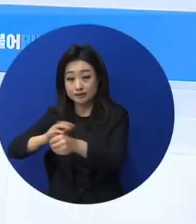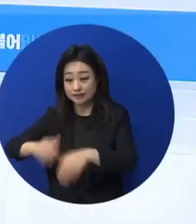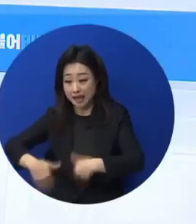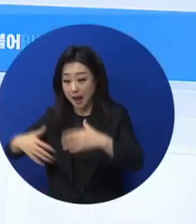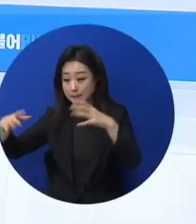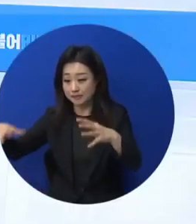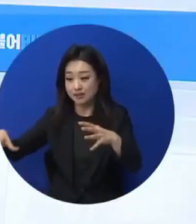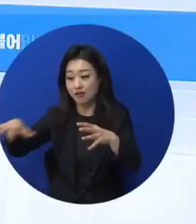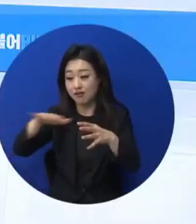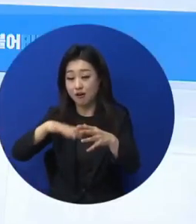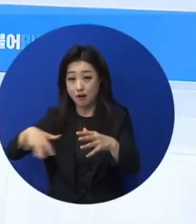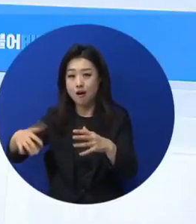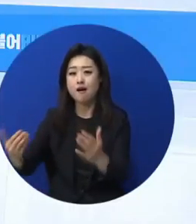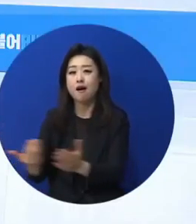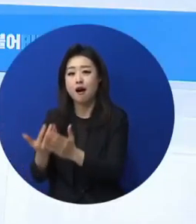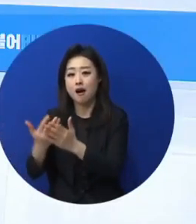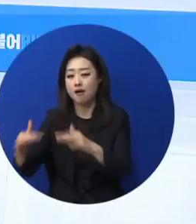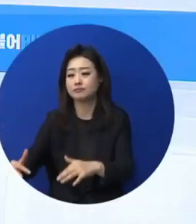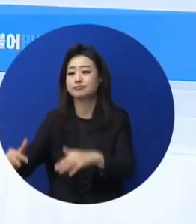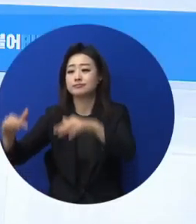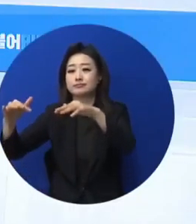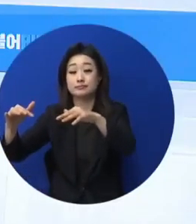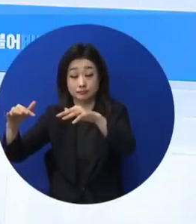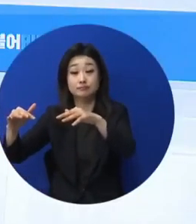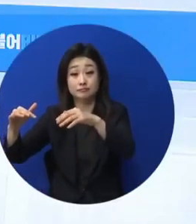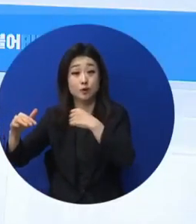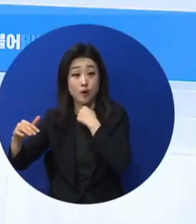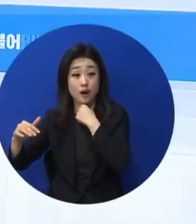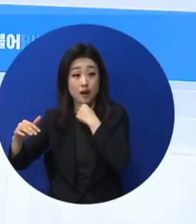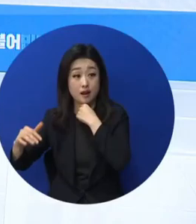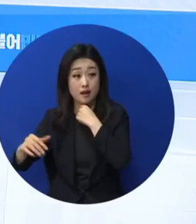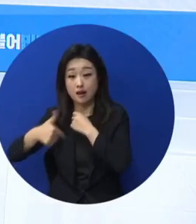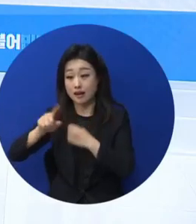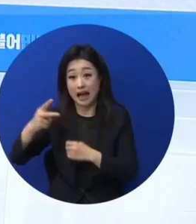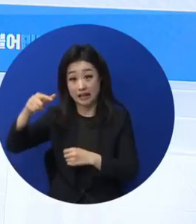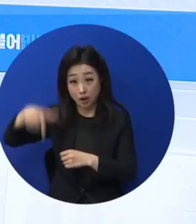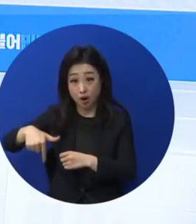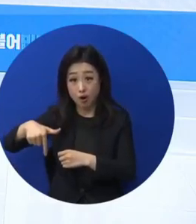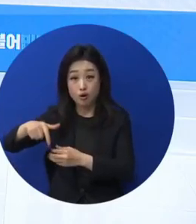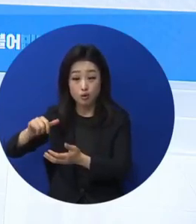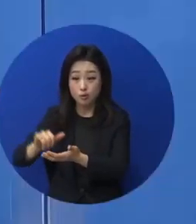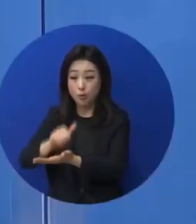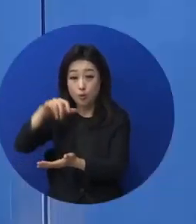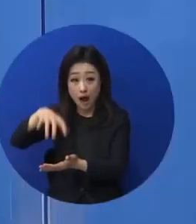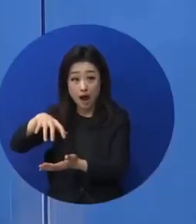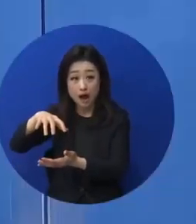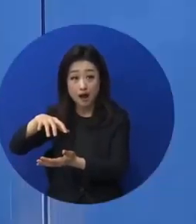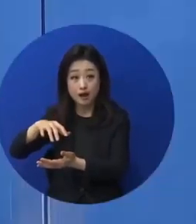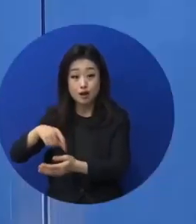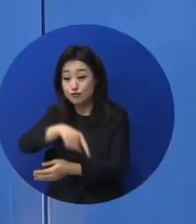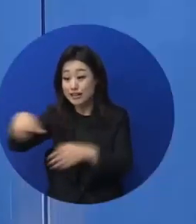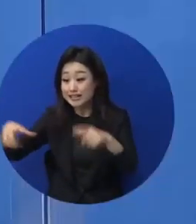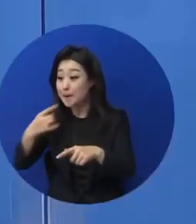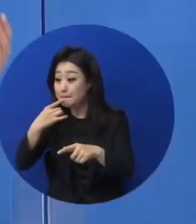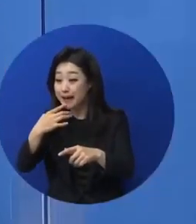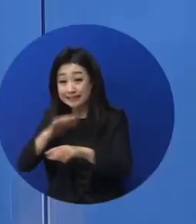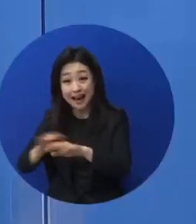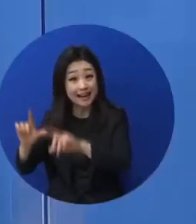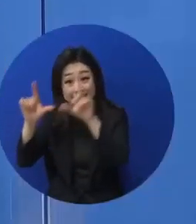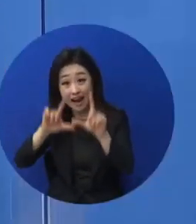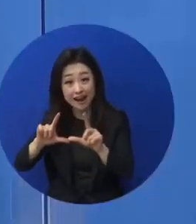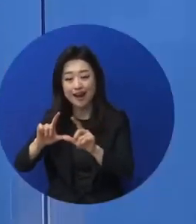새로운 지방시대를 열겠다는 것입니다. 가덕신공항은 혼자만 잘 사면 무슨 재민겨? 수도권만 잘 사면 무슨 재민겨? 우리도